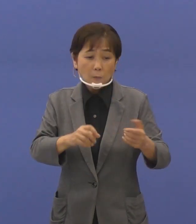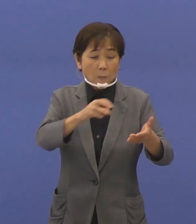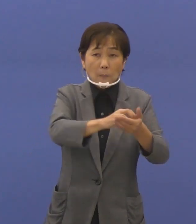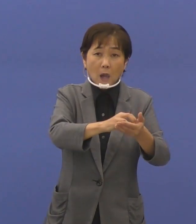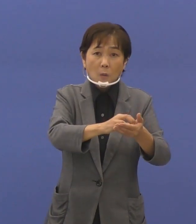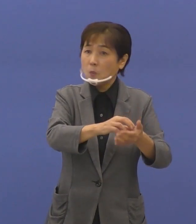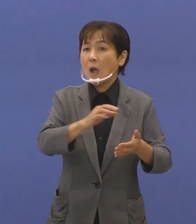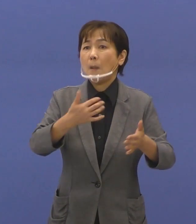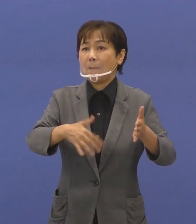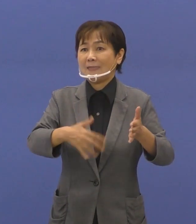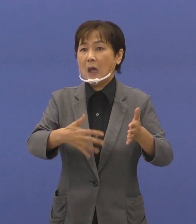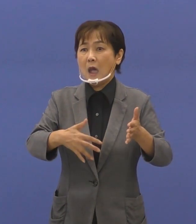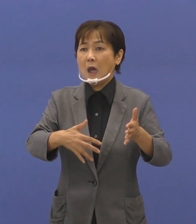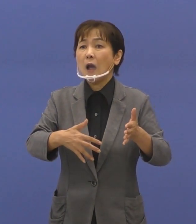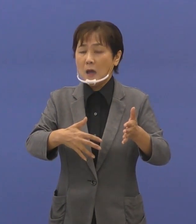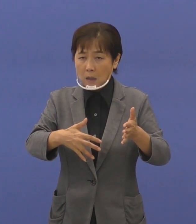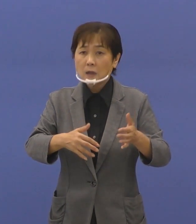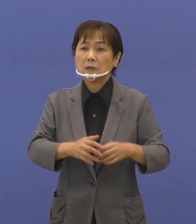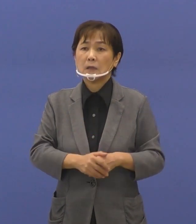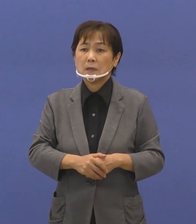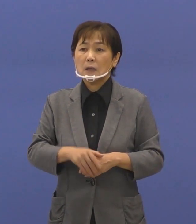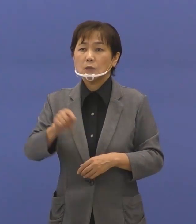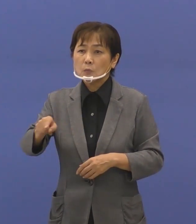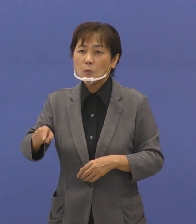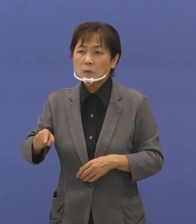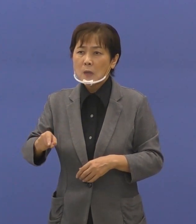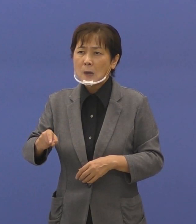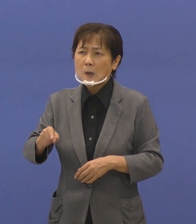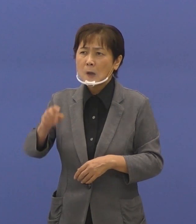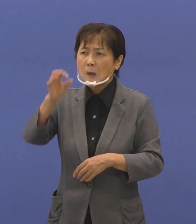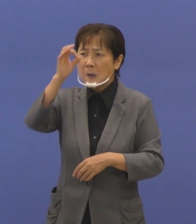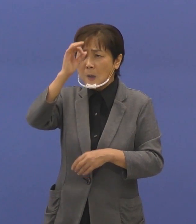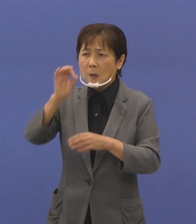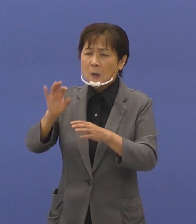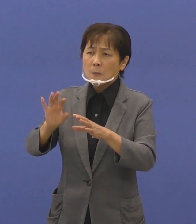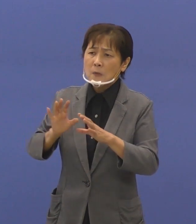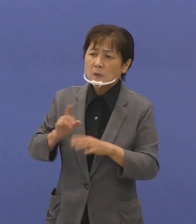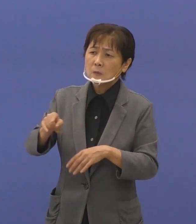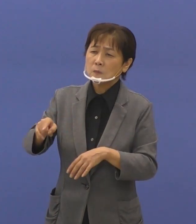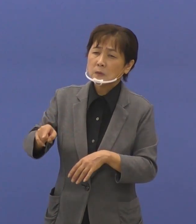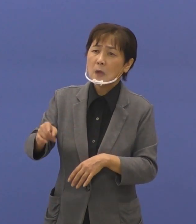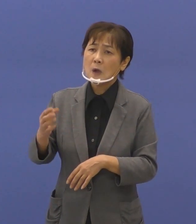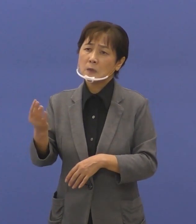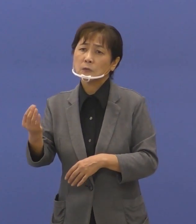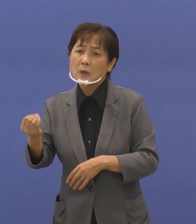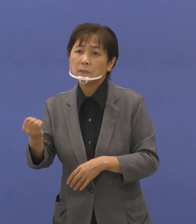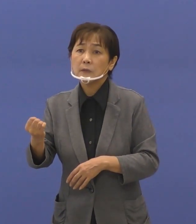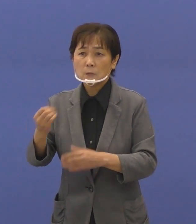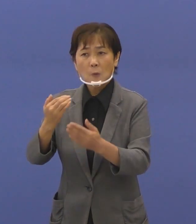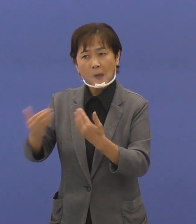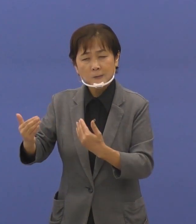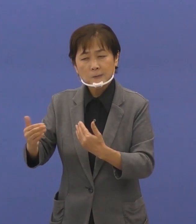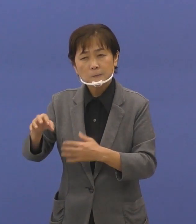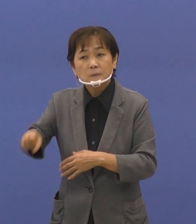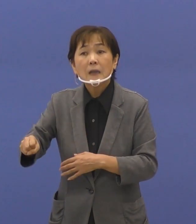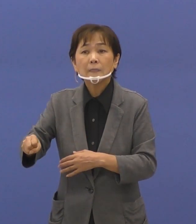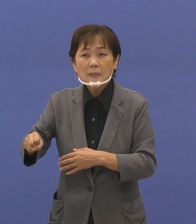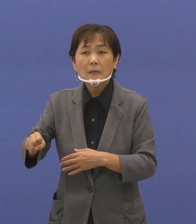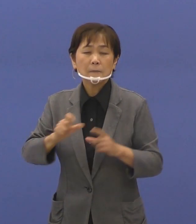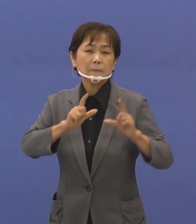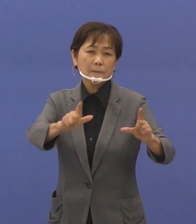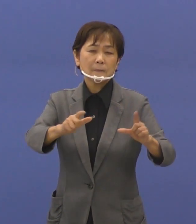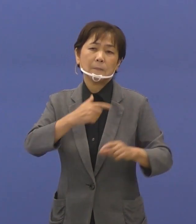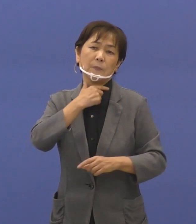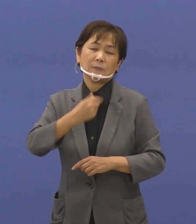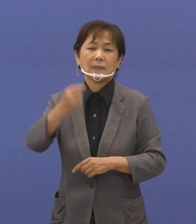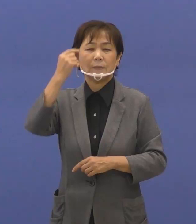そこは急いで、被害額をきちっと明らかにしていきたいと思います。 ありがとう